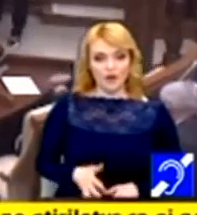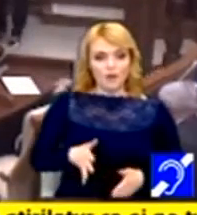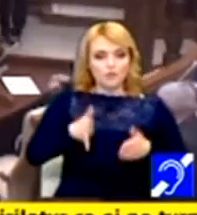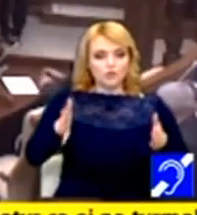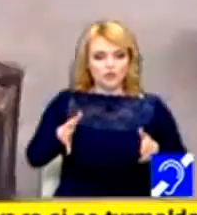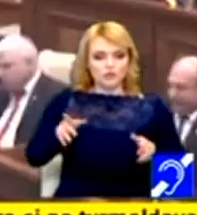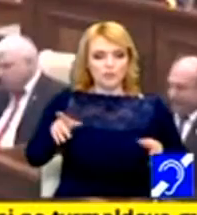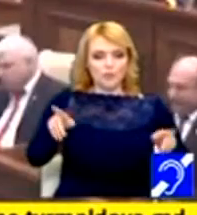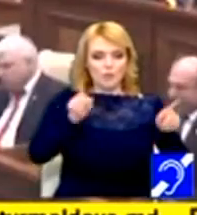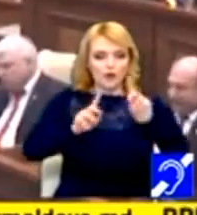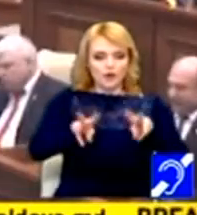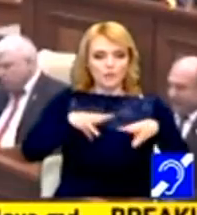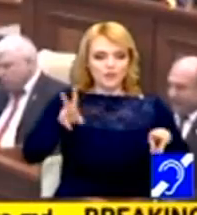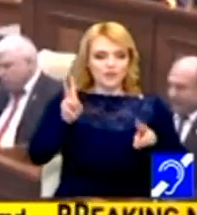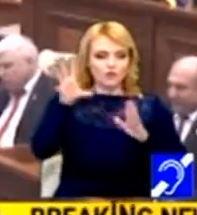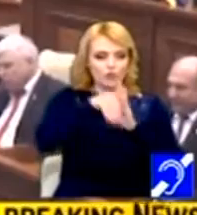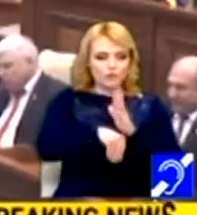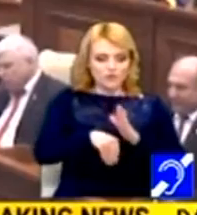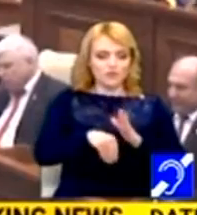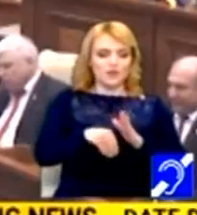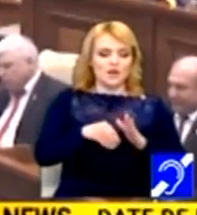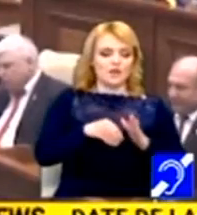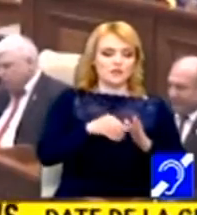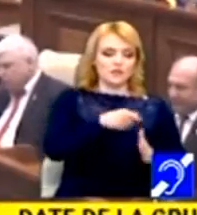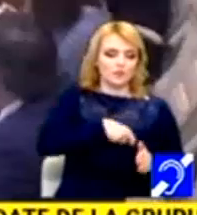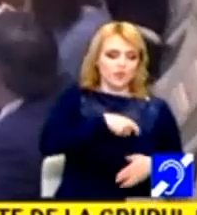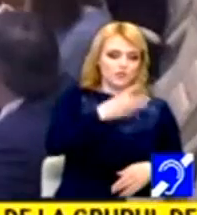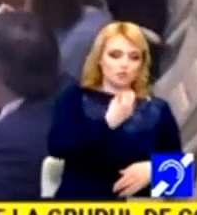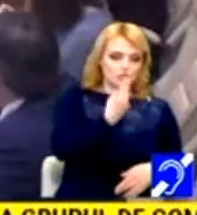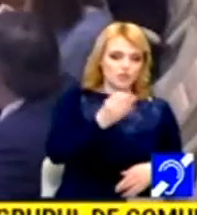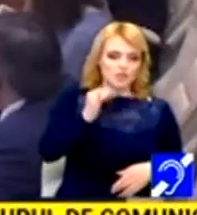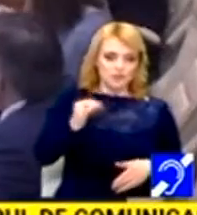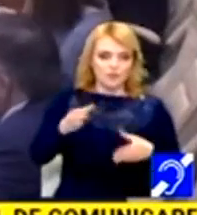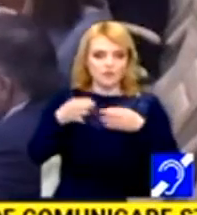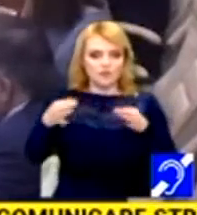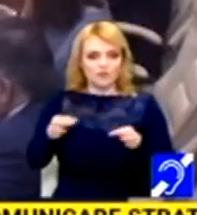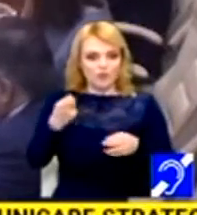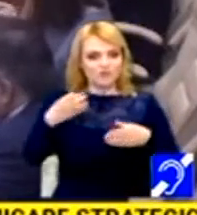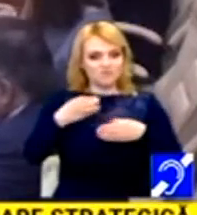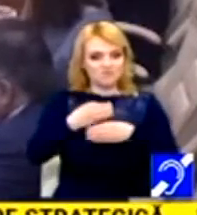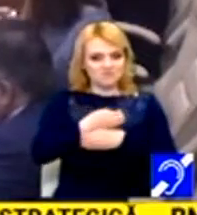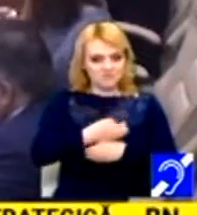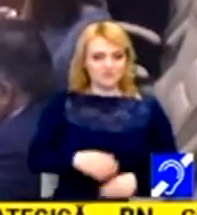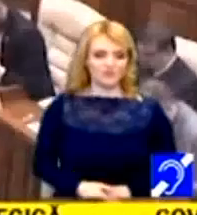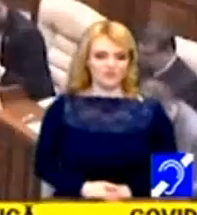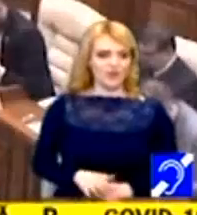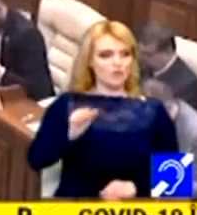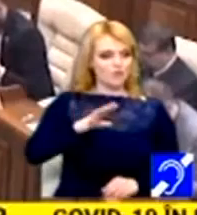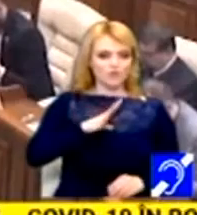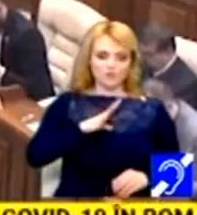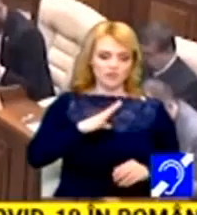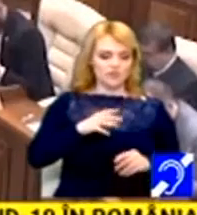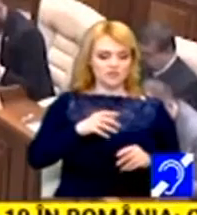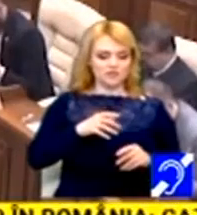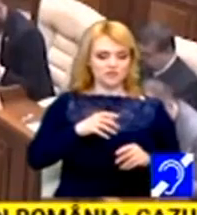Majoritatea parlamentară formată din socialiști și democrați în toamna anului trecut s-a cam subțiat și le oferă celor din opoziție șanse de a înainta o moțiune de